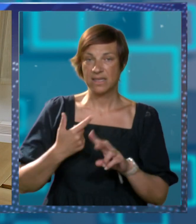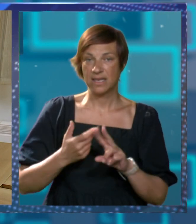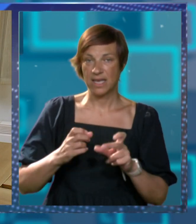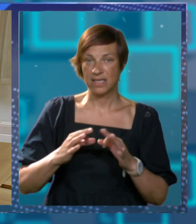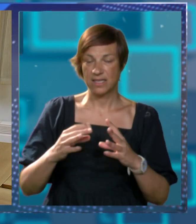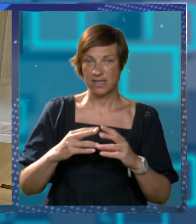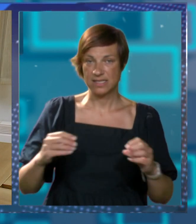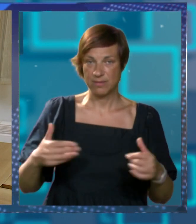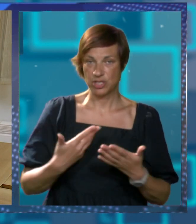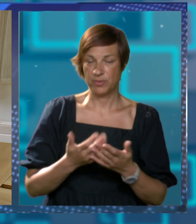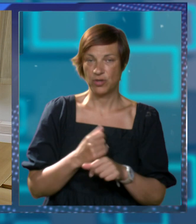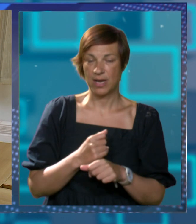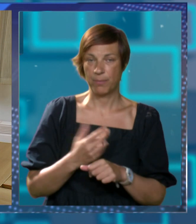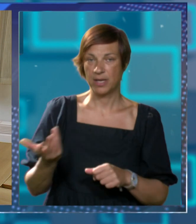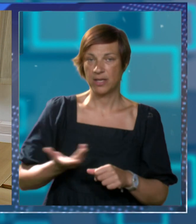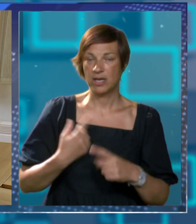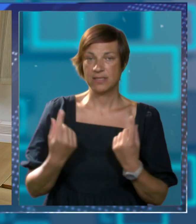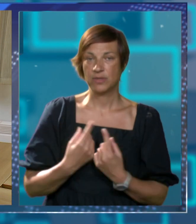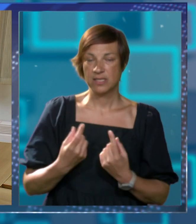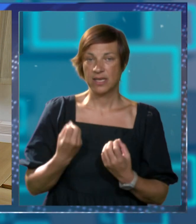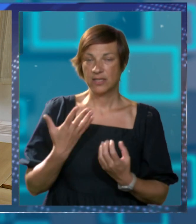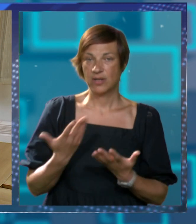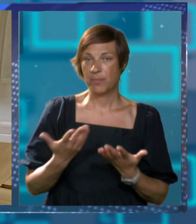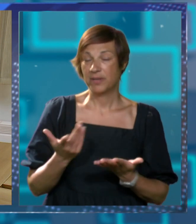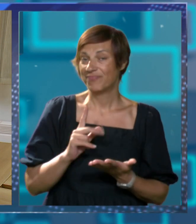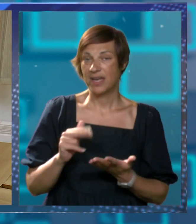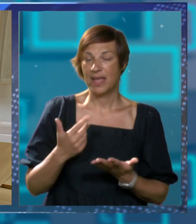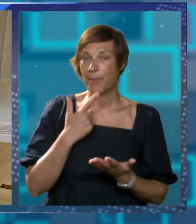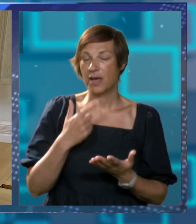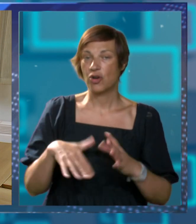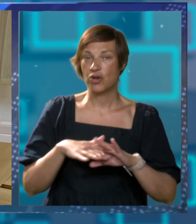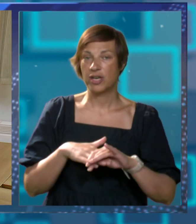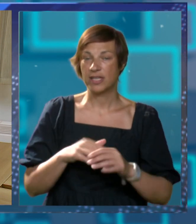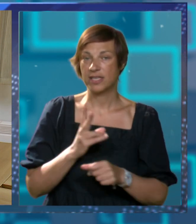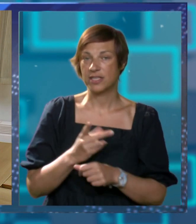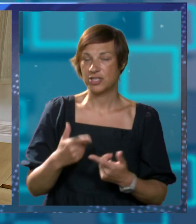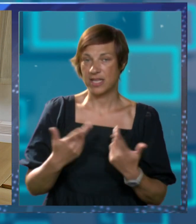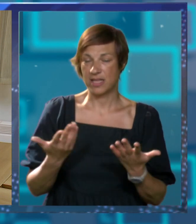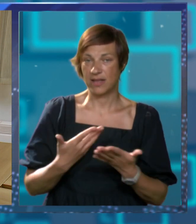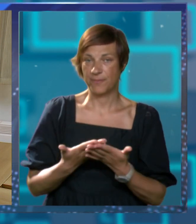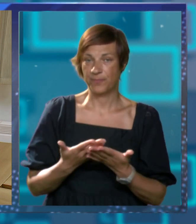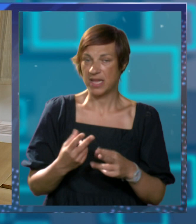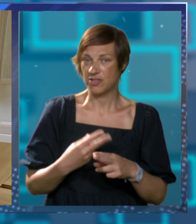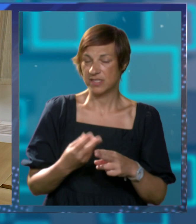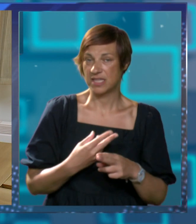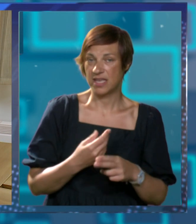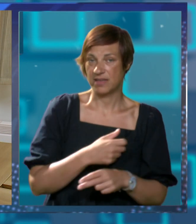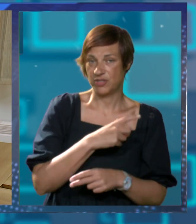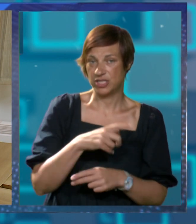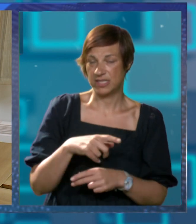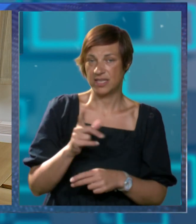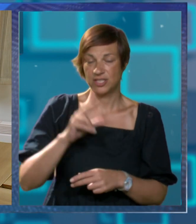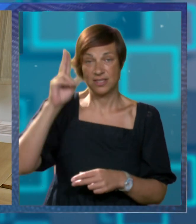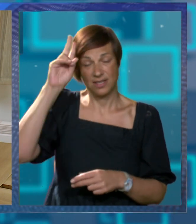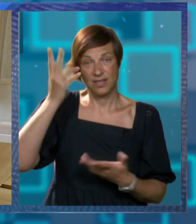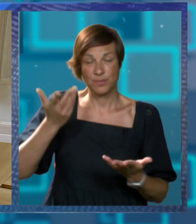bi to napravili. A onda dolazimo do situacije kad to napravimo da nema ko raditi. Jer država ne da odobrenje za nedostaje čistačica. Mislim, ne